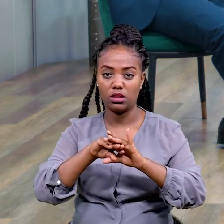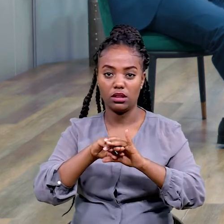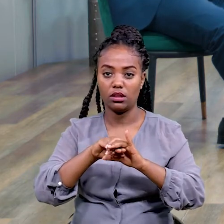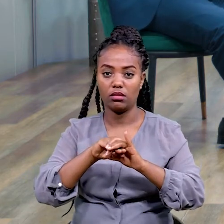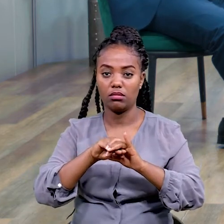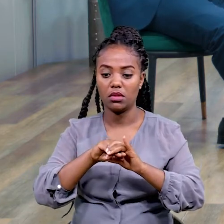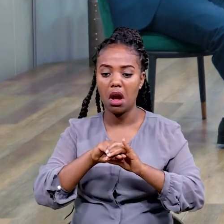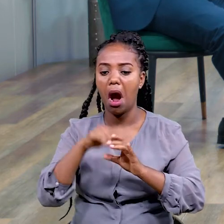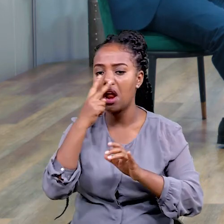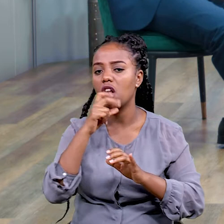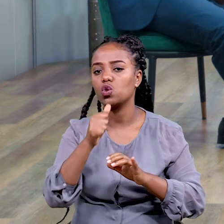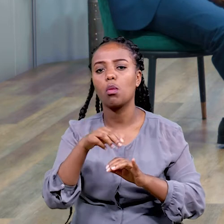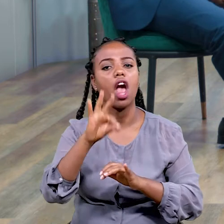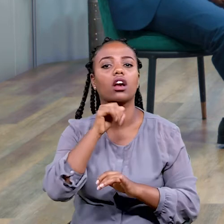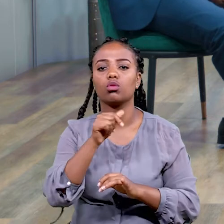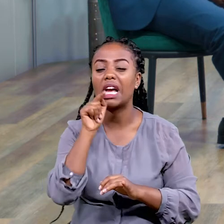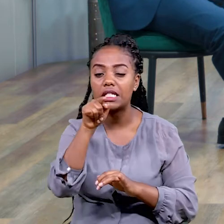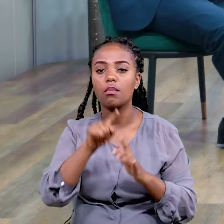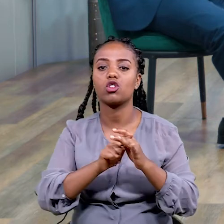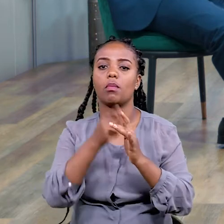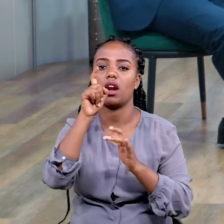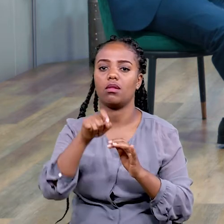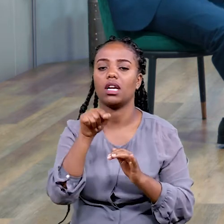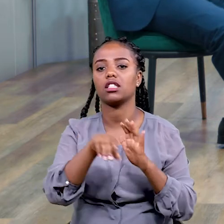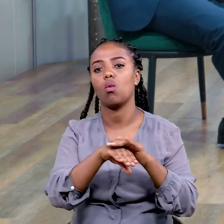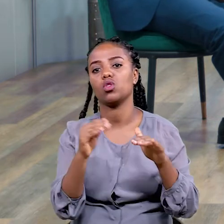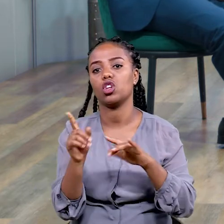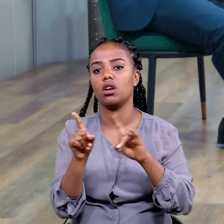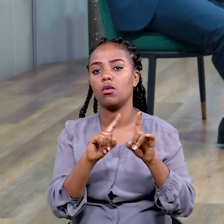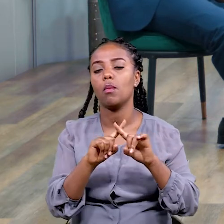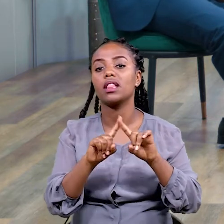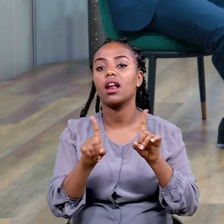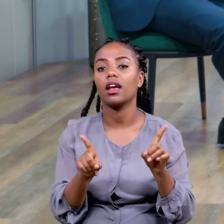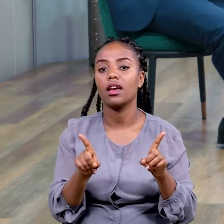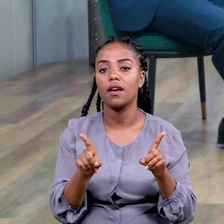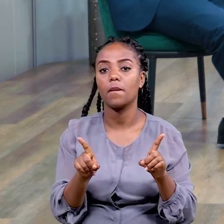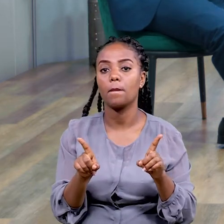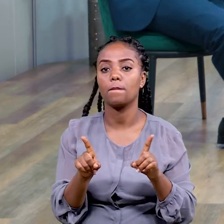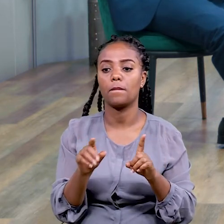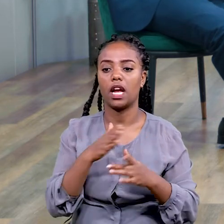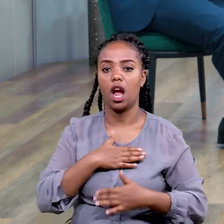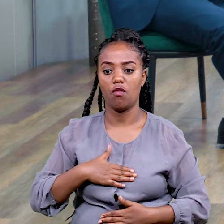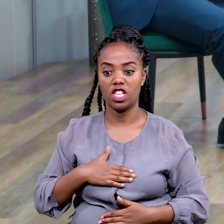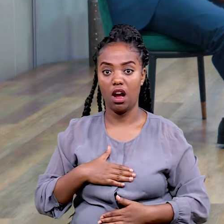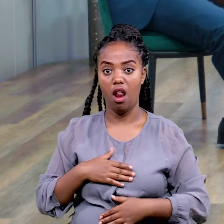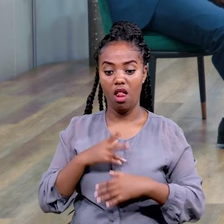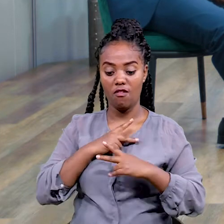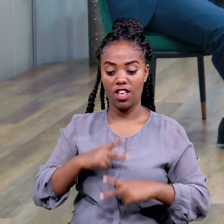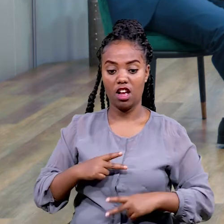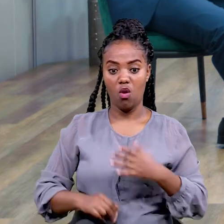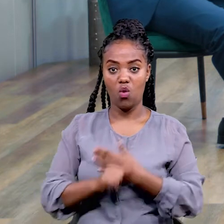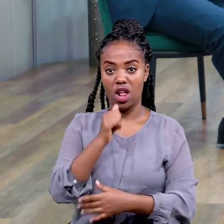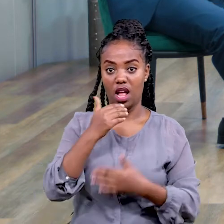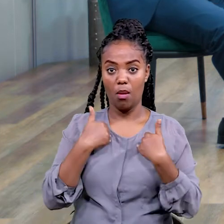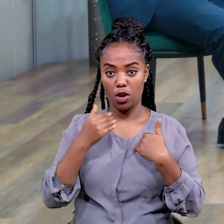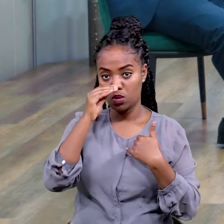ወይም ናቸው ብሎም አያምንም። ከዛ መጀመር አለበት። ከዛ ውጭ ግን በተለይ ፊዚካል የሆነ የአካል ጉዳት ችግር